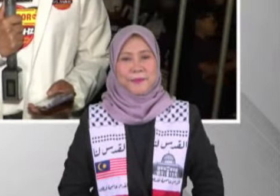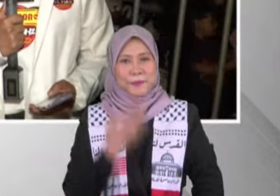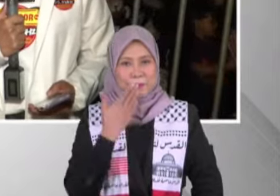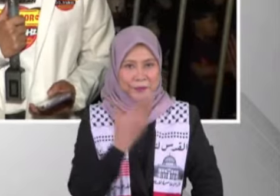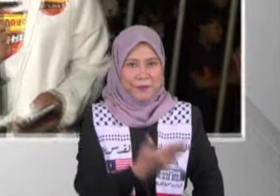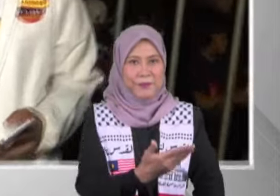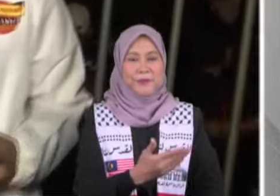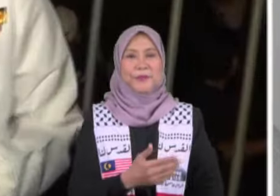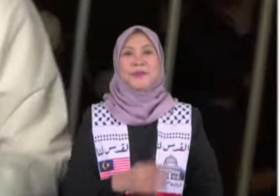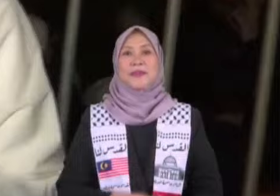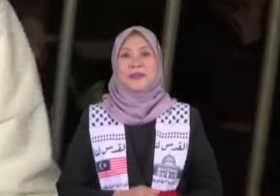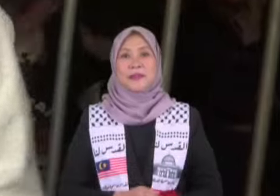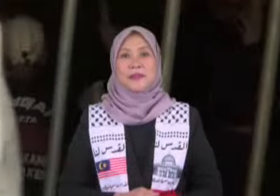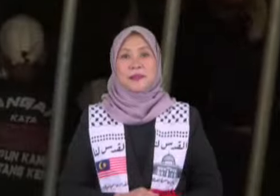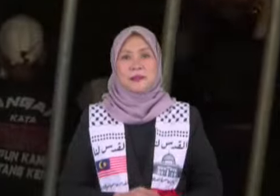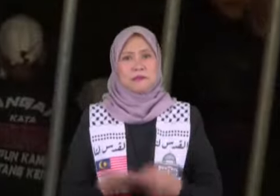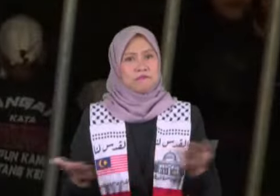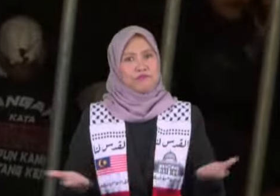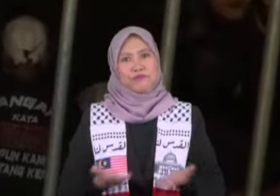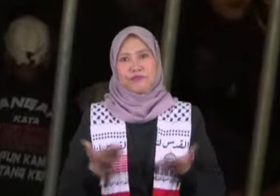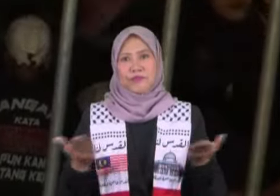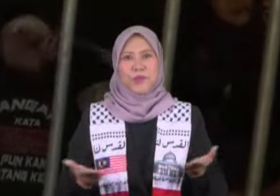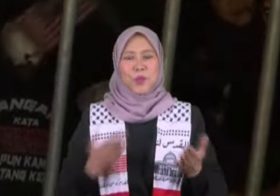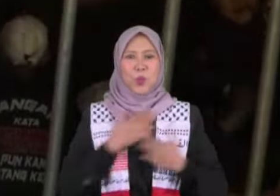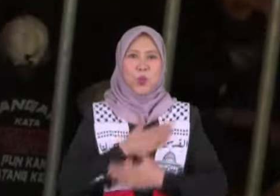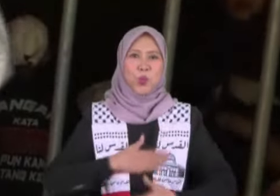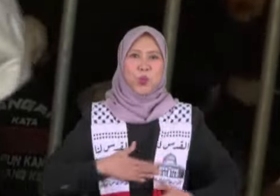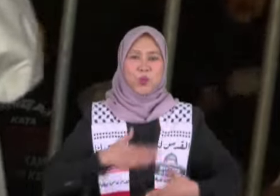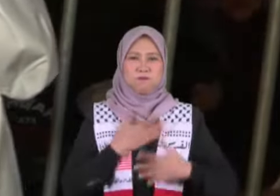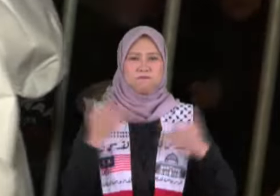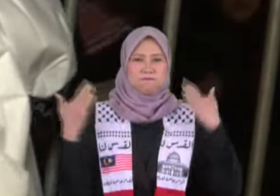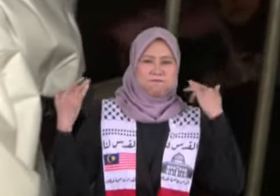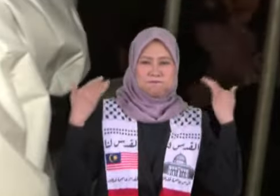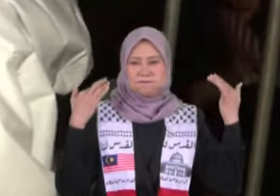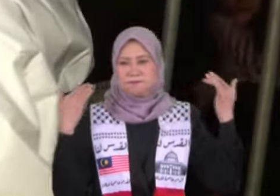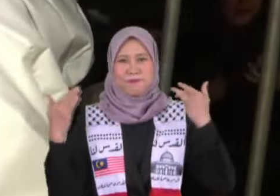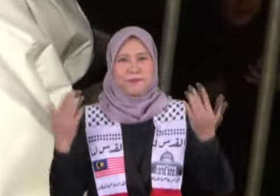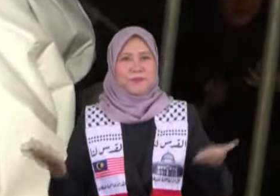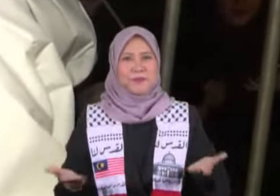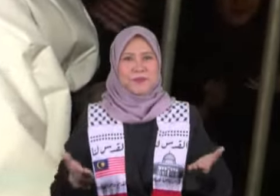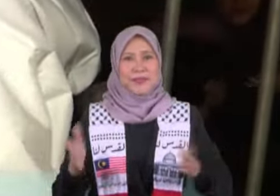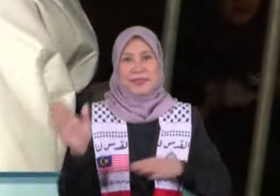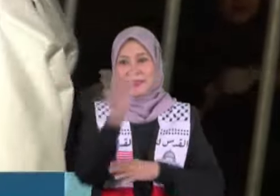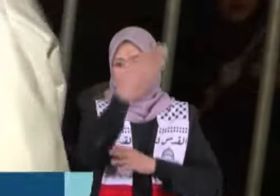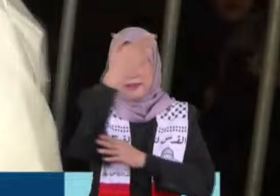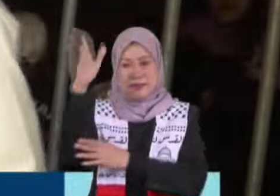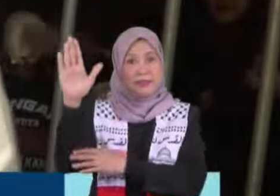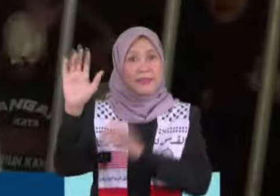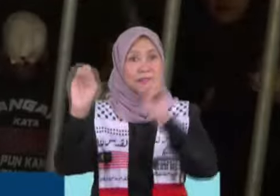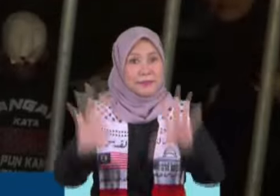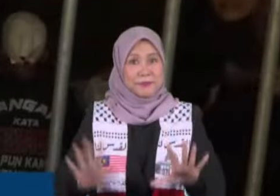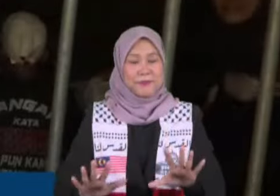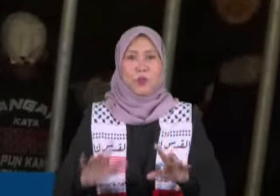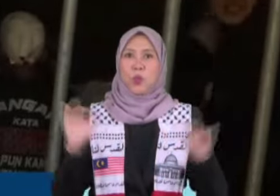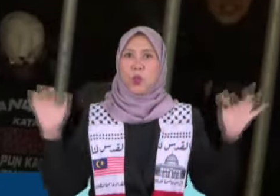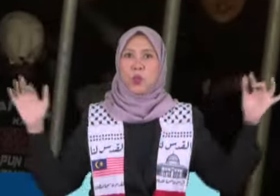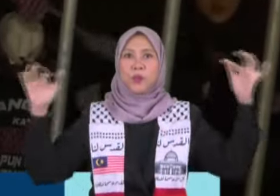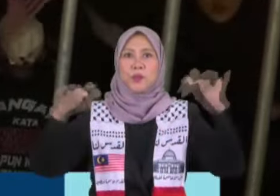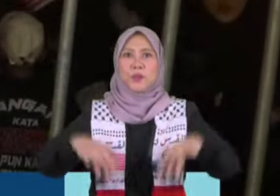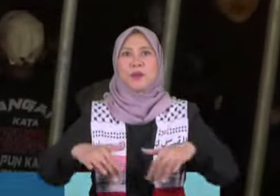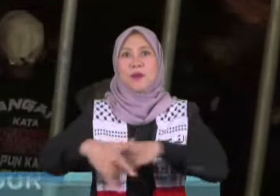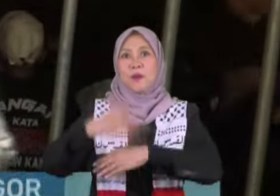Terima kasih, Syairul. Beginilah suasana kemeriahan di Dataran Kemerdekaan Shah Alam ini dengan kehadiran pengunjung